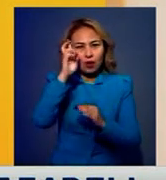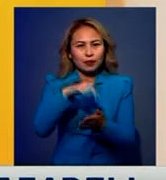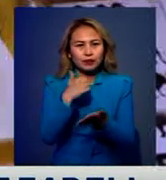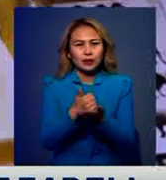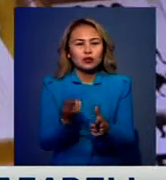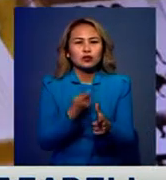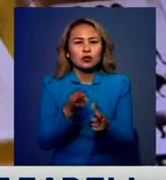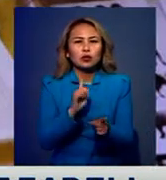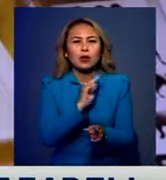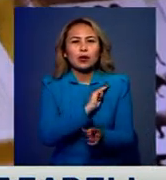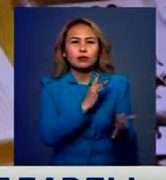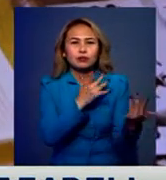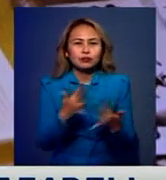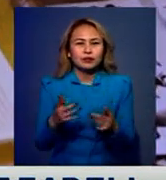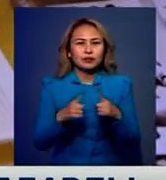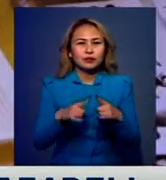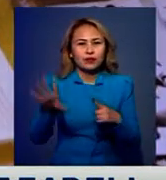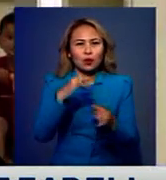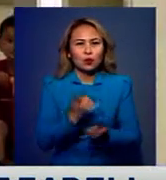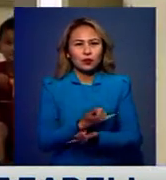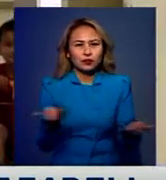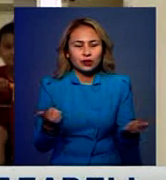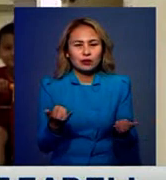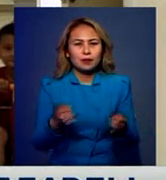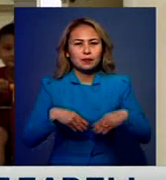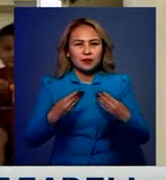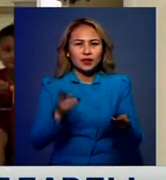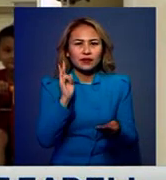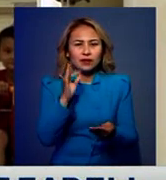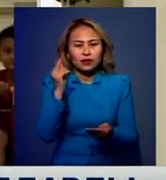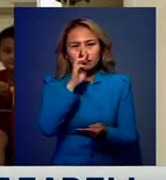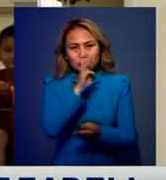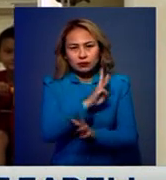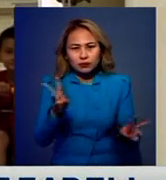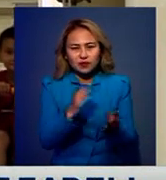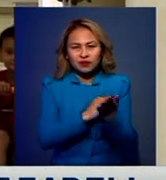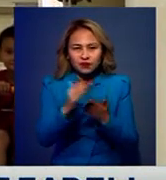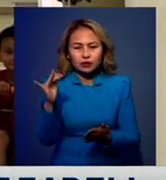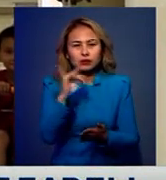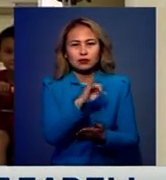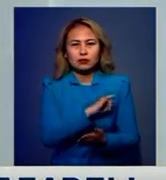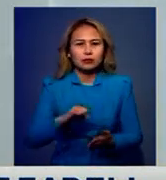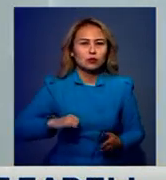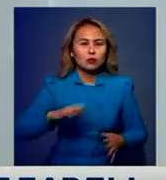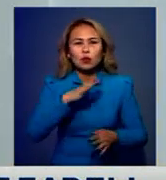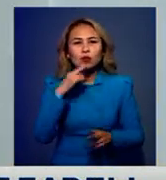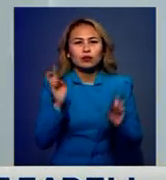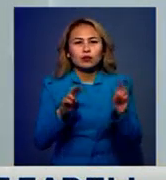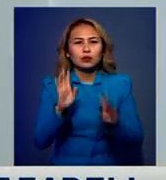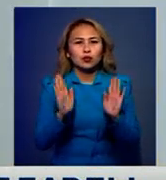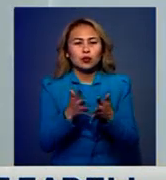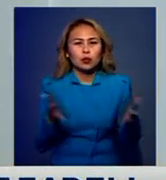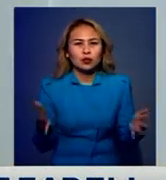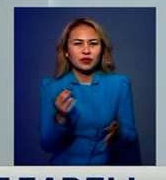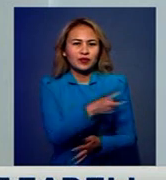мамандарды жұмысқа тарту үшін жалдамалы пәтерлер ұсынып отыр. Жоғары жалақы да төлейді. Жайлы жағдай жасалса, жұмылатындардың көбейері анық.